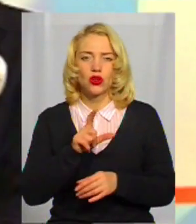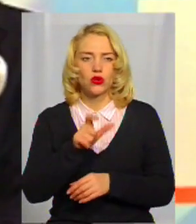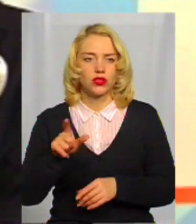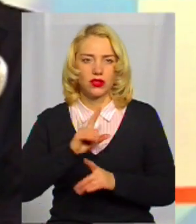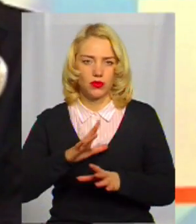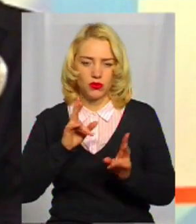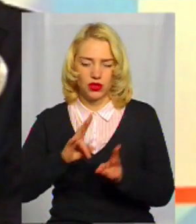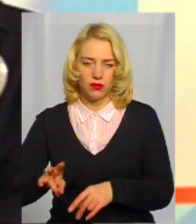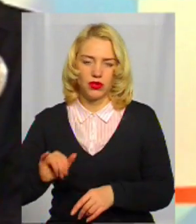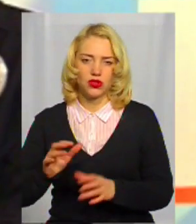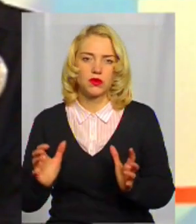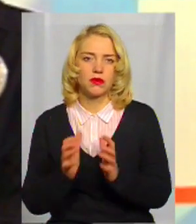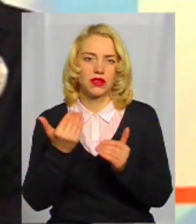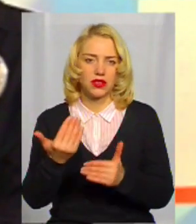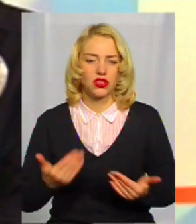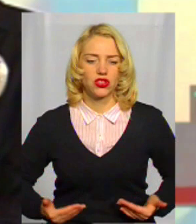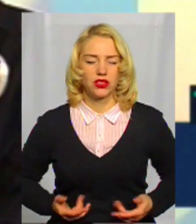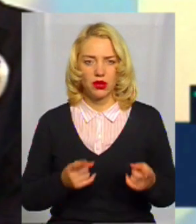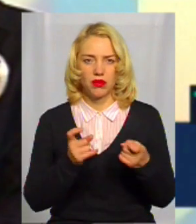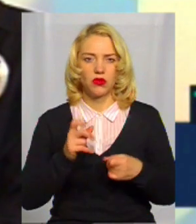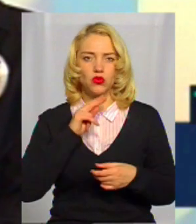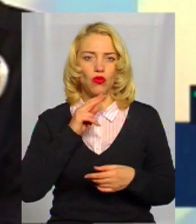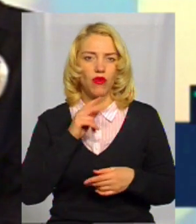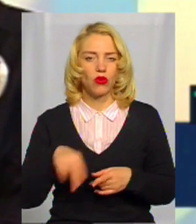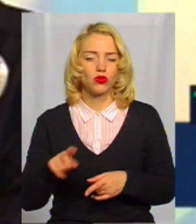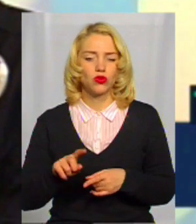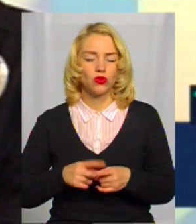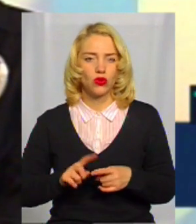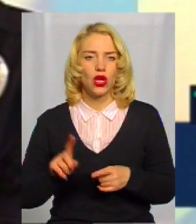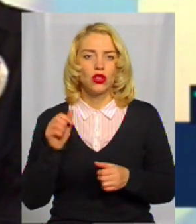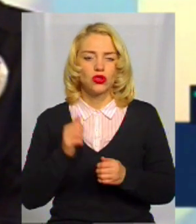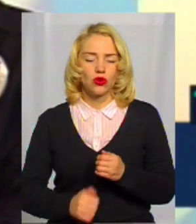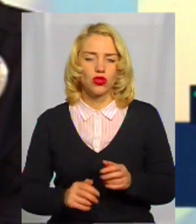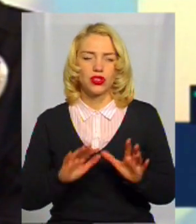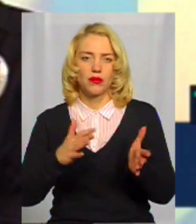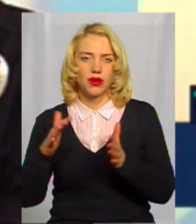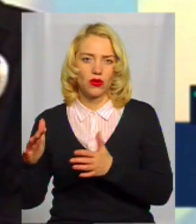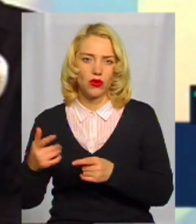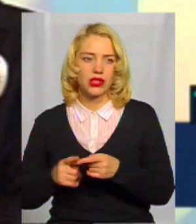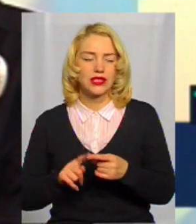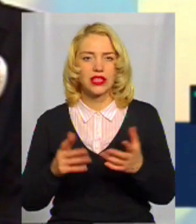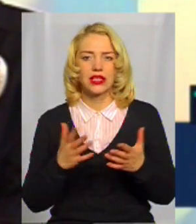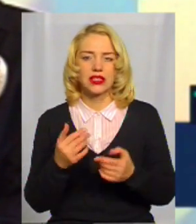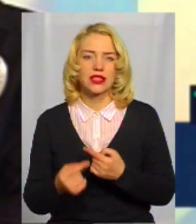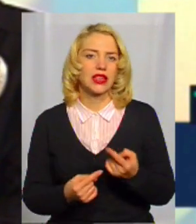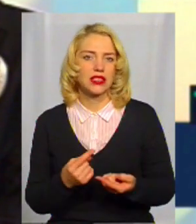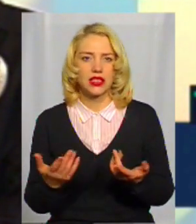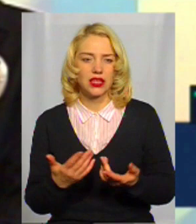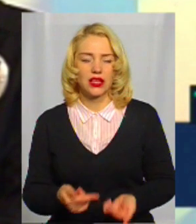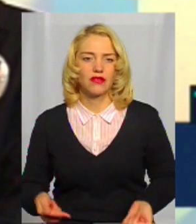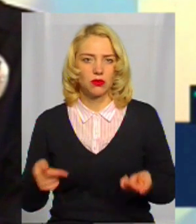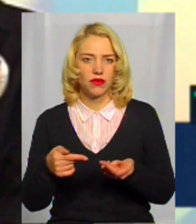зберегти життя людей і привернути їх увагу до того, що кожна дорожньо-транспортна пригода – це якісь наслідки, які,